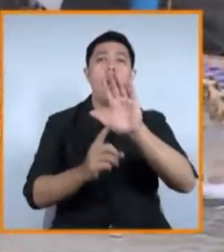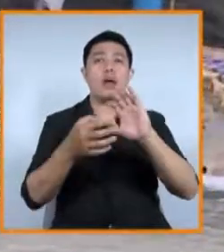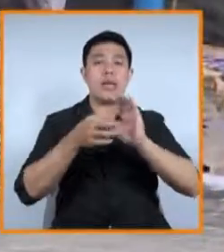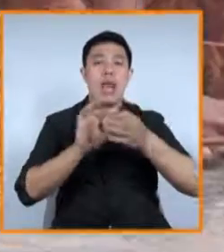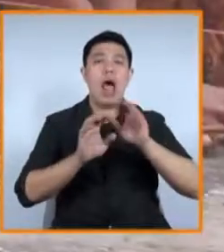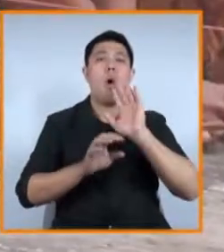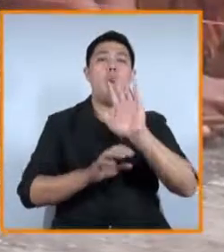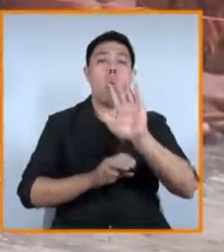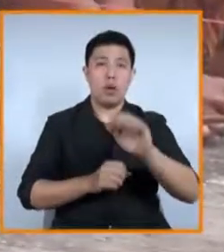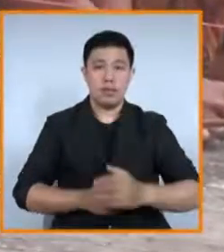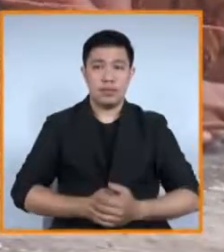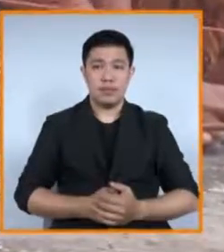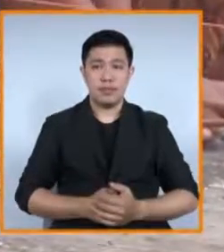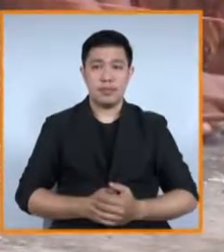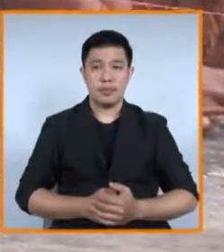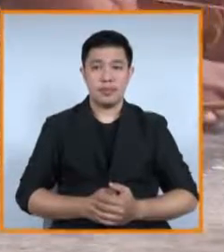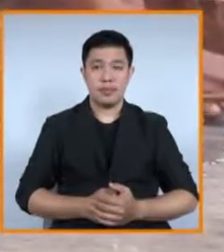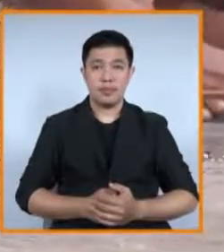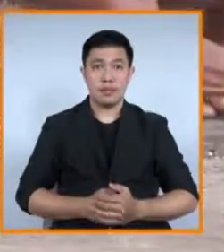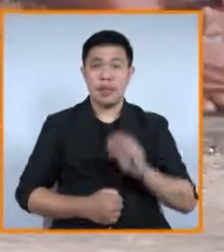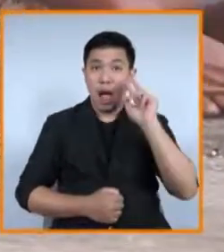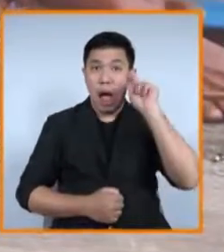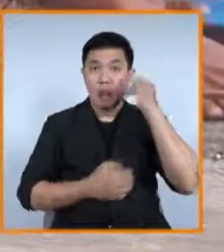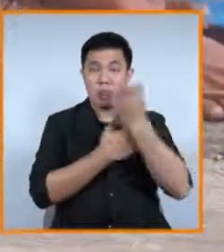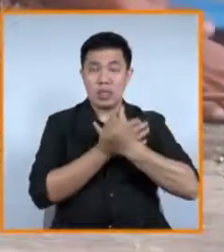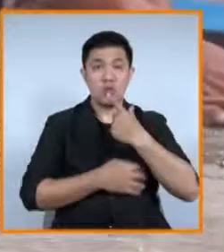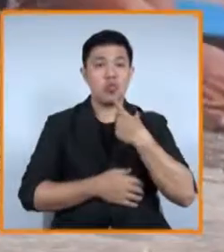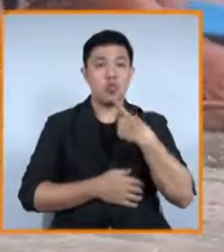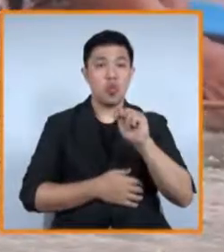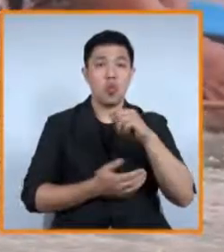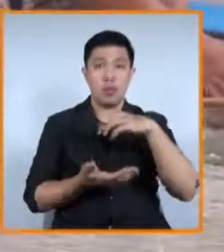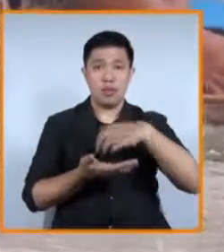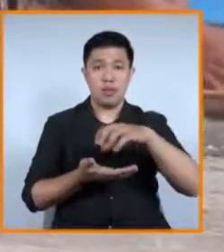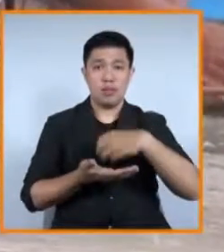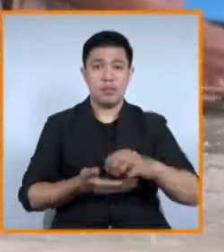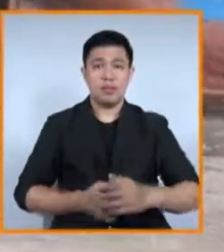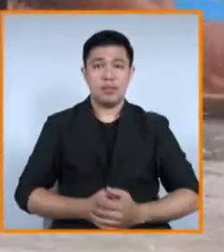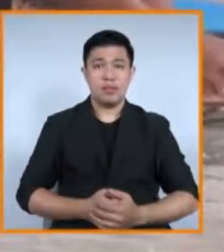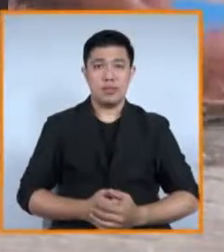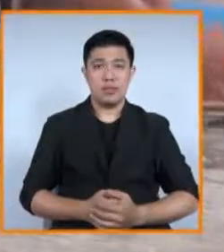าพื้นบ้านประเภทนี้อีกครั้งทีมข่าวต่างประเทศ True for You รายงาน